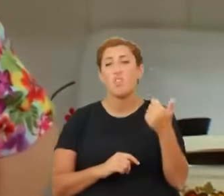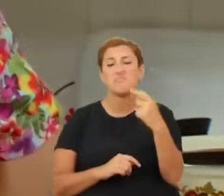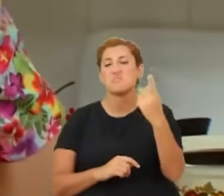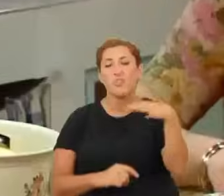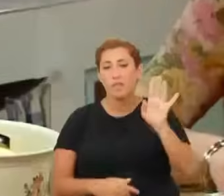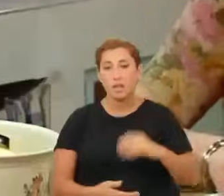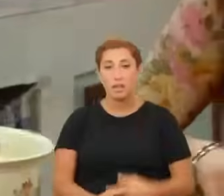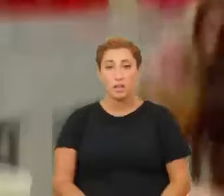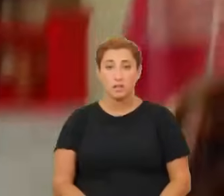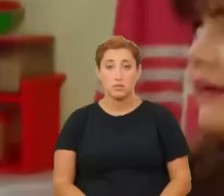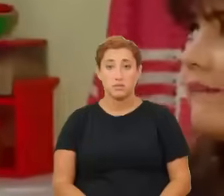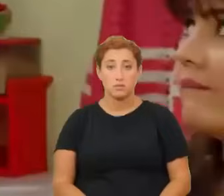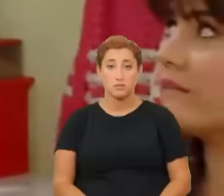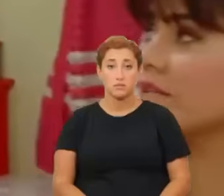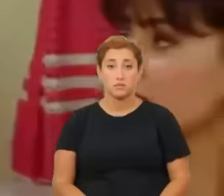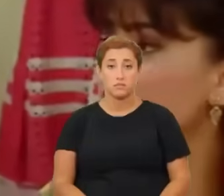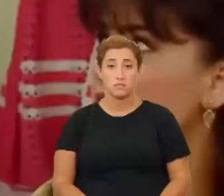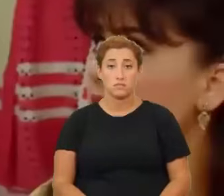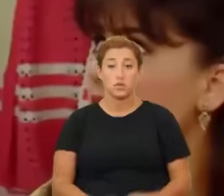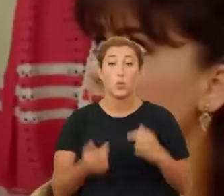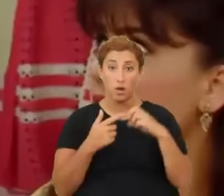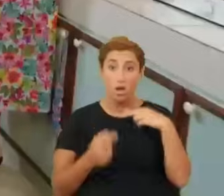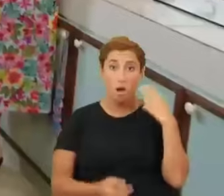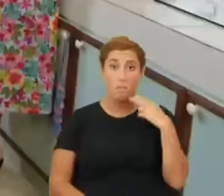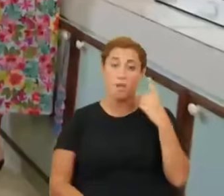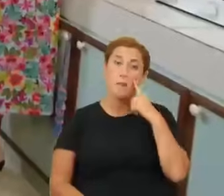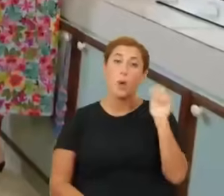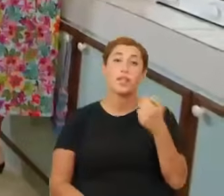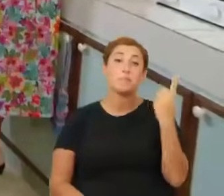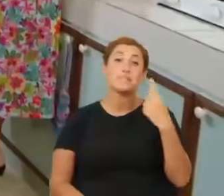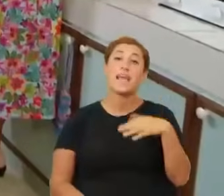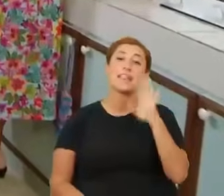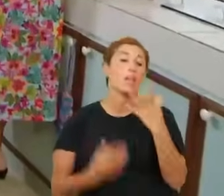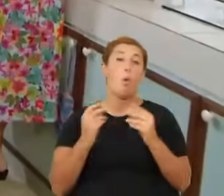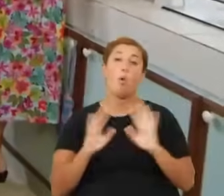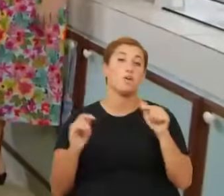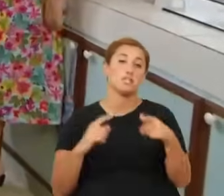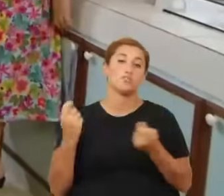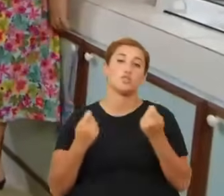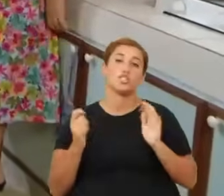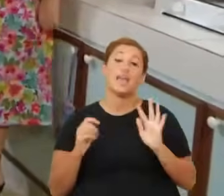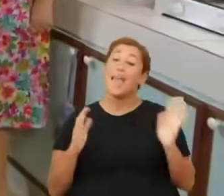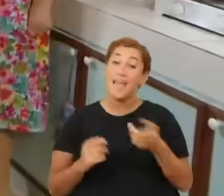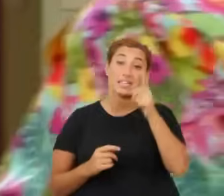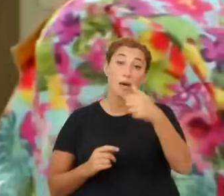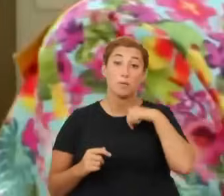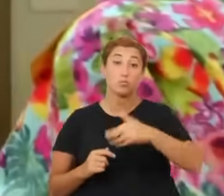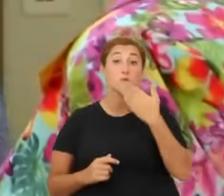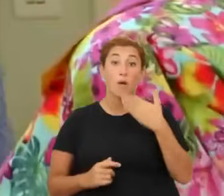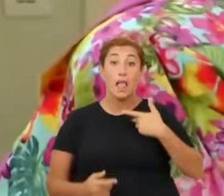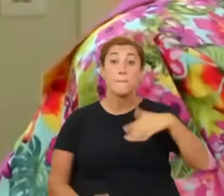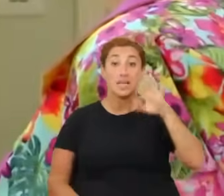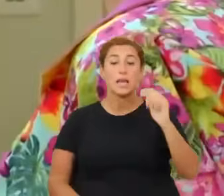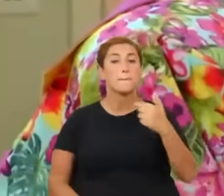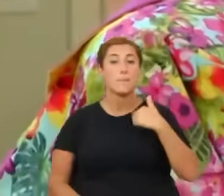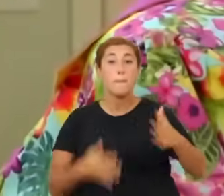önemli bir şey değil. Nurten masadan kalktı. Rukiye abla, bak önemli bir şey değil de olmaz mı iş? Eğer sen bana bunu